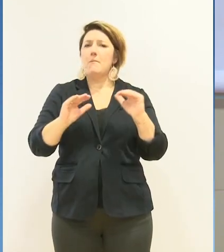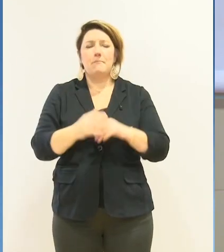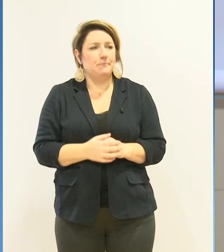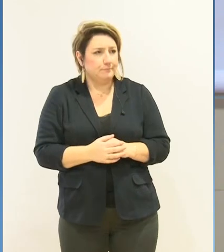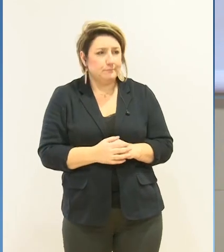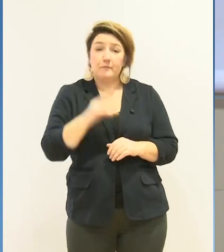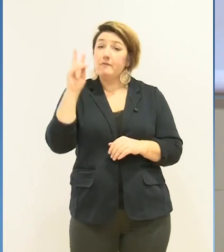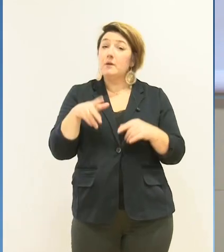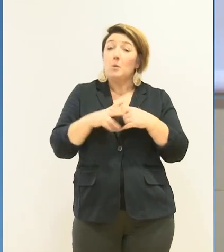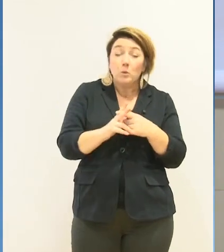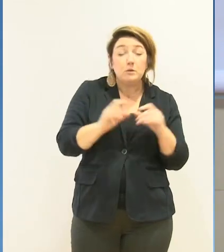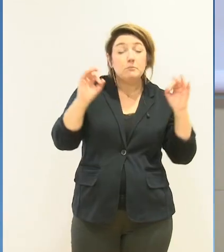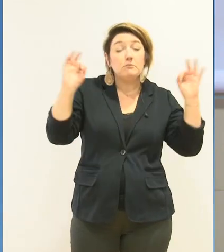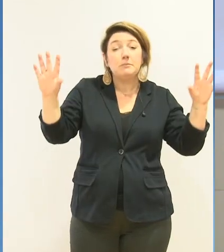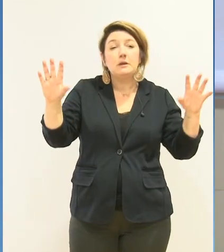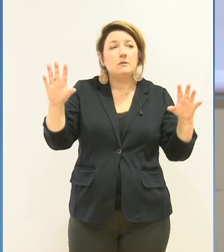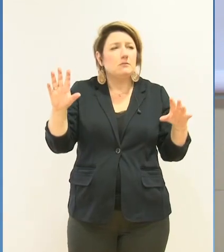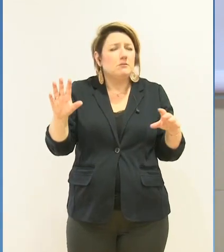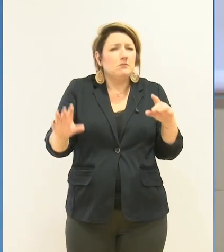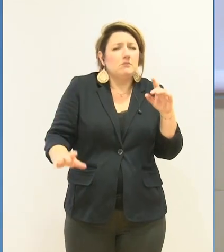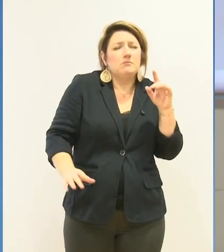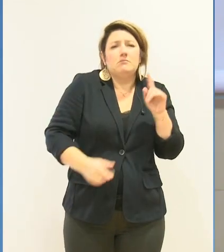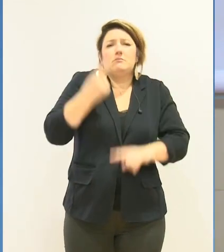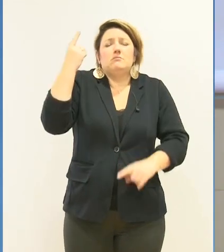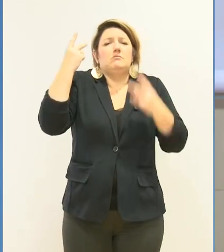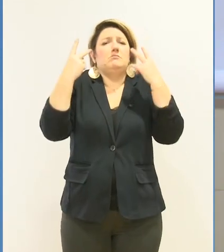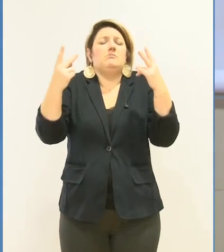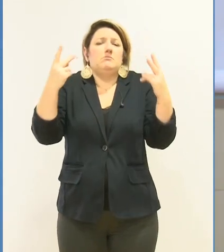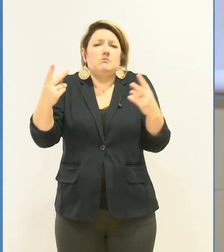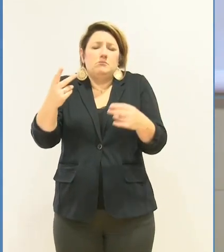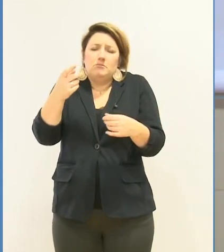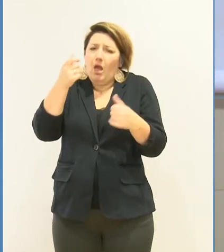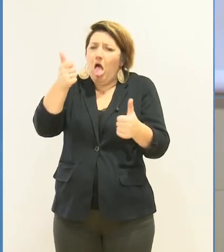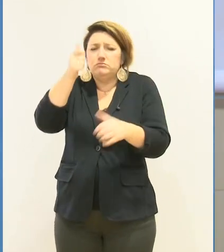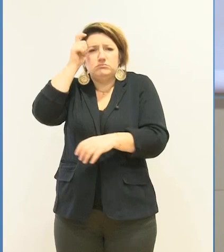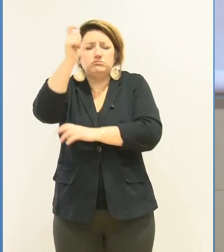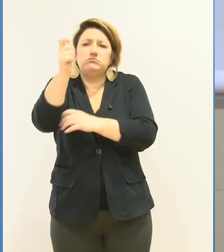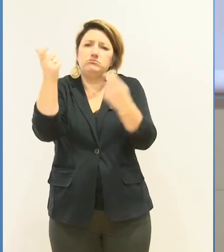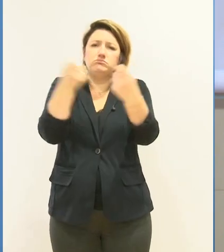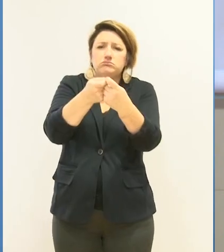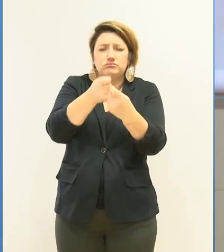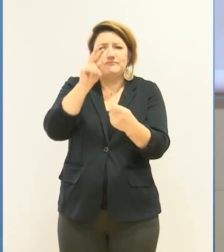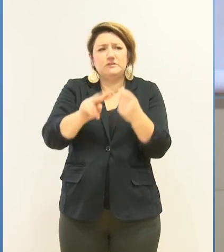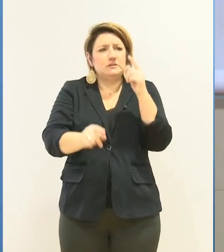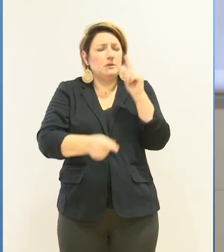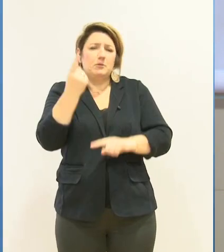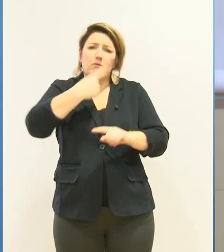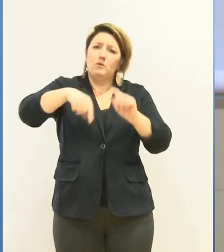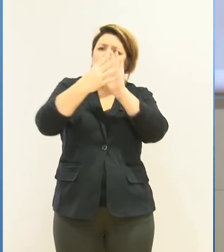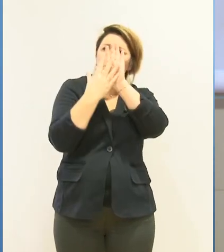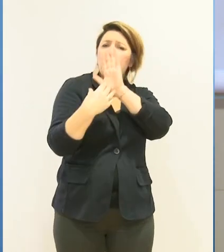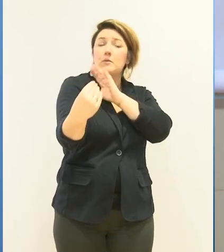cet outil sa pertinence l'expérience grenobloise peut et doit inspirer la constitution encore